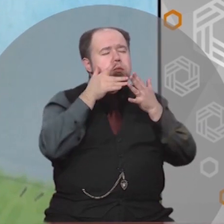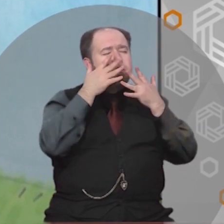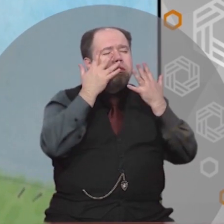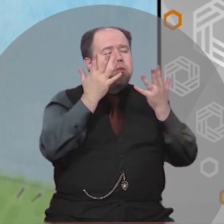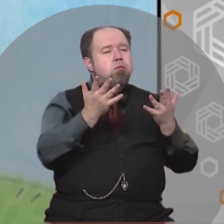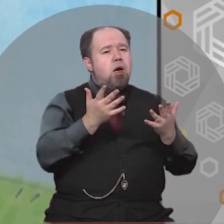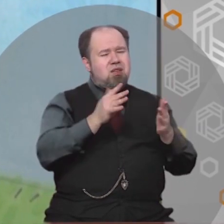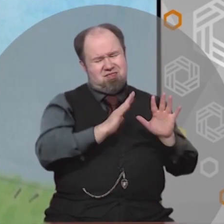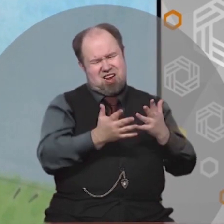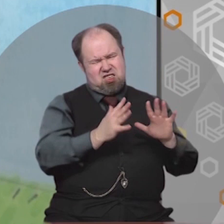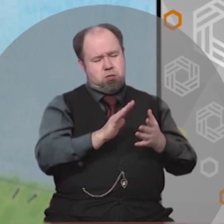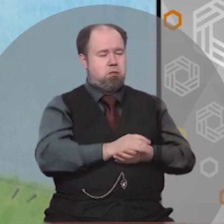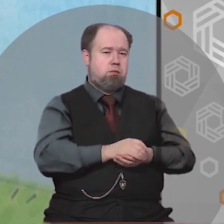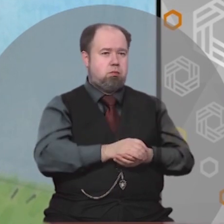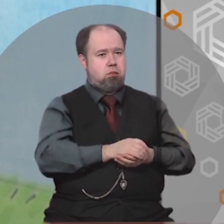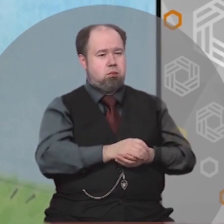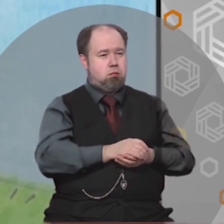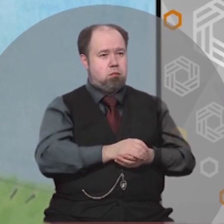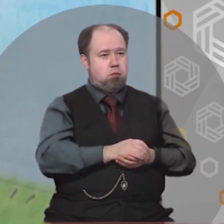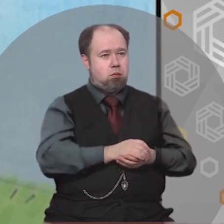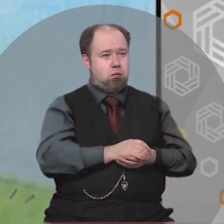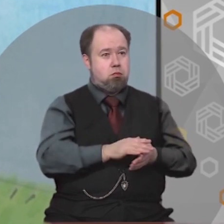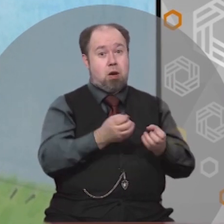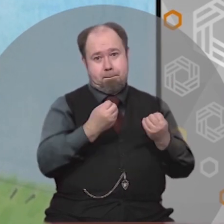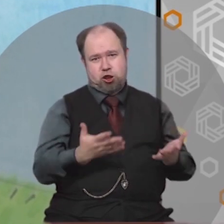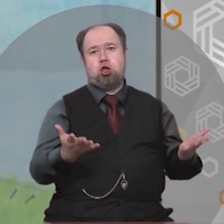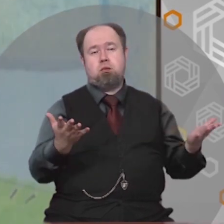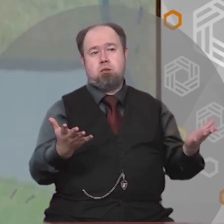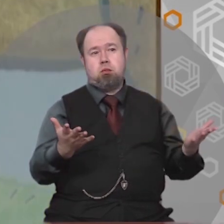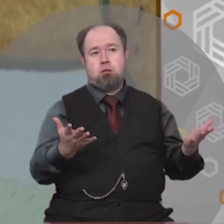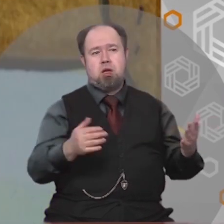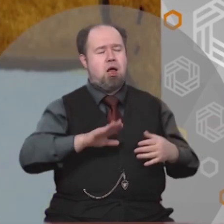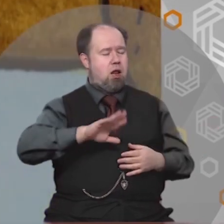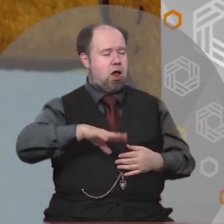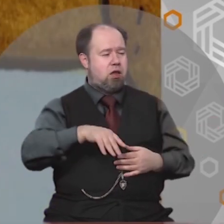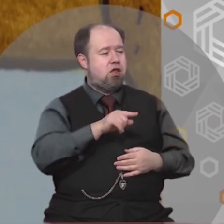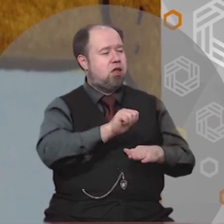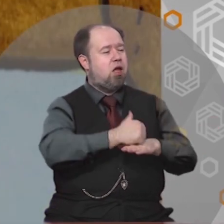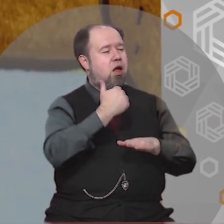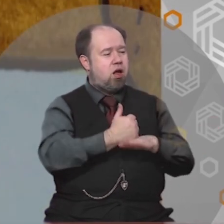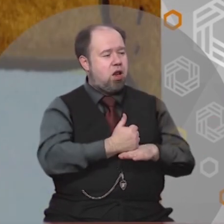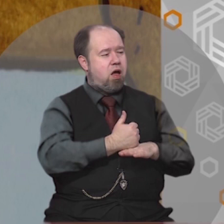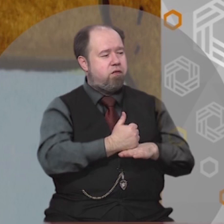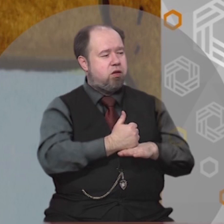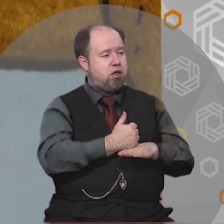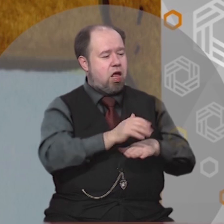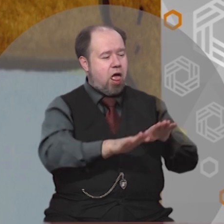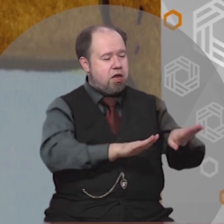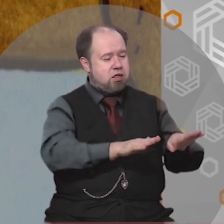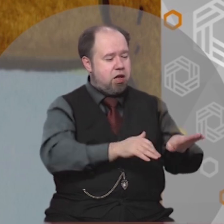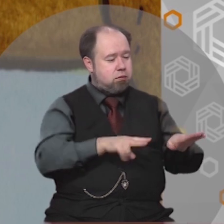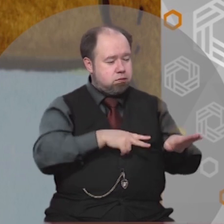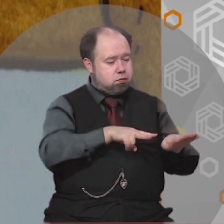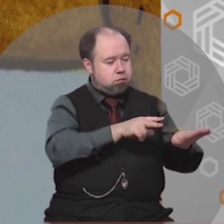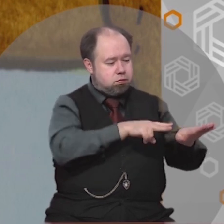прям скажем, так себе. Вау! Обычно». «Ладно, ладно. Ты, главное, след не